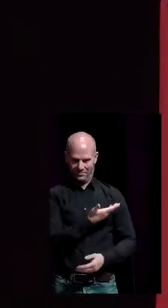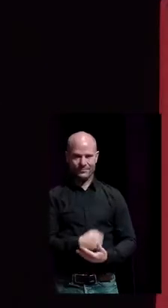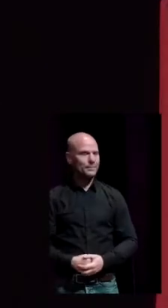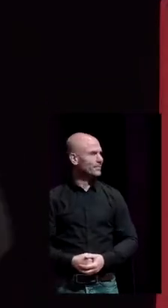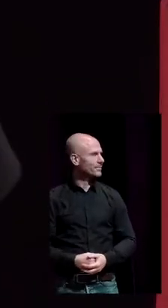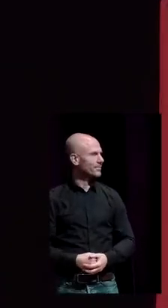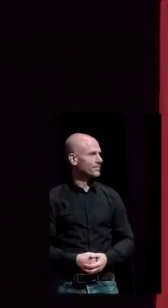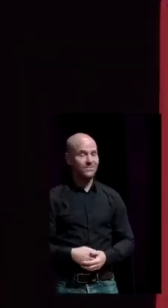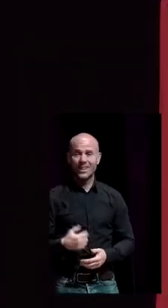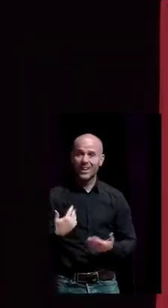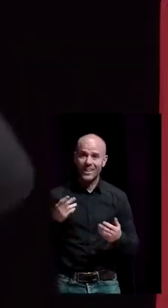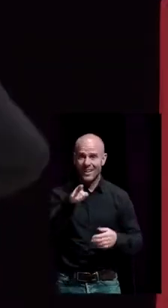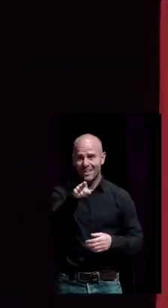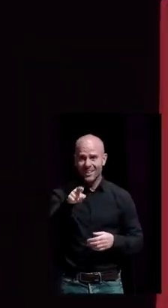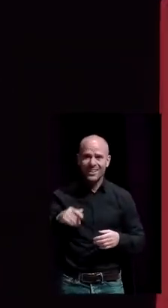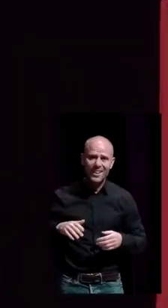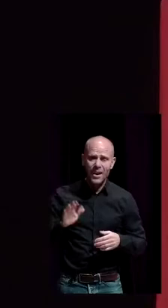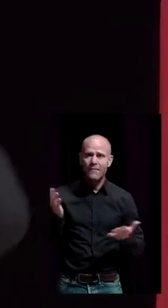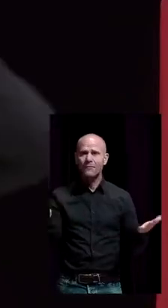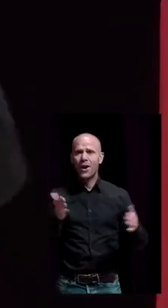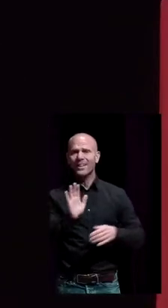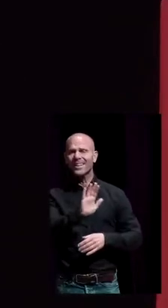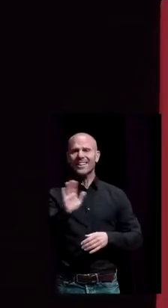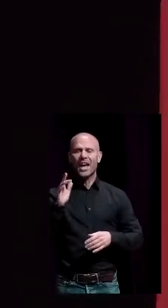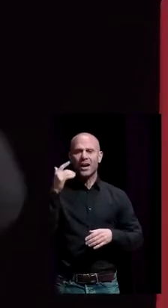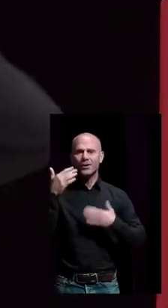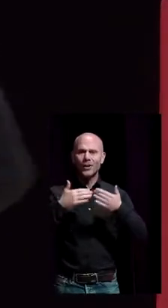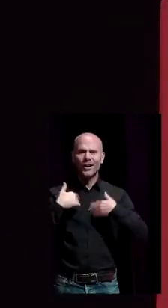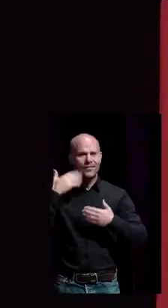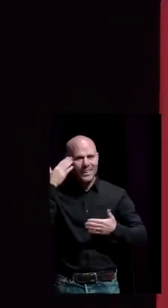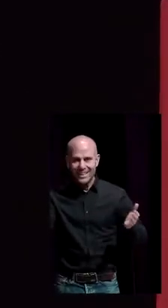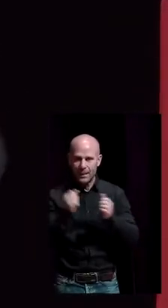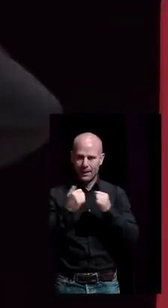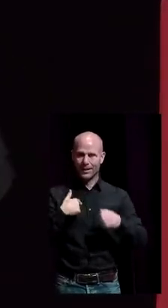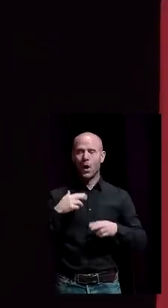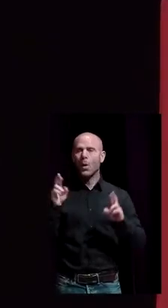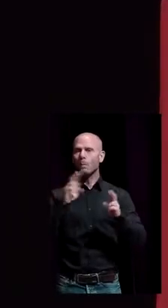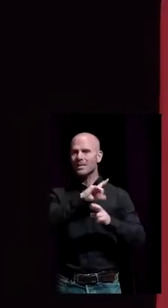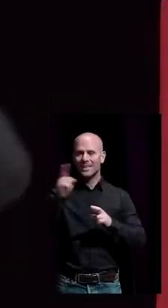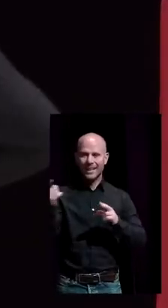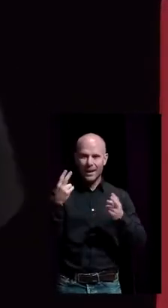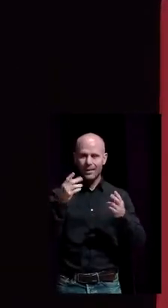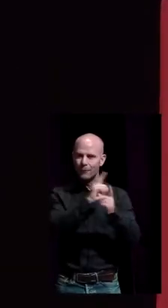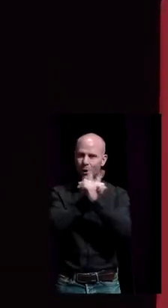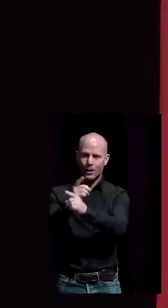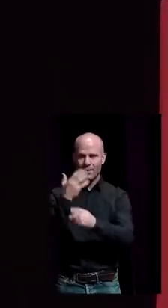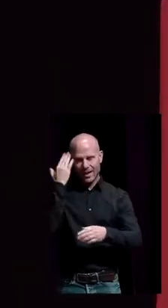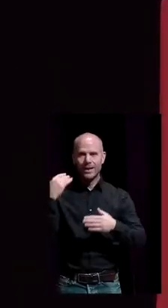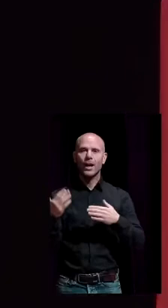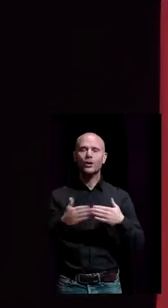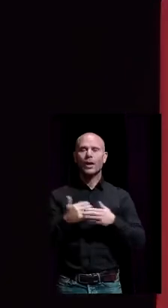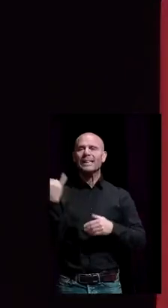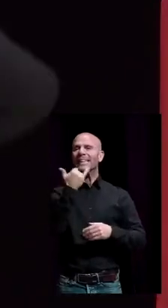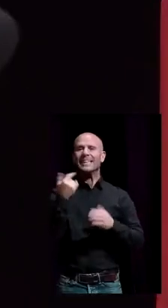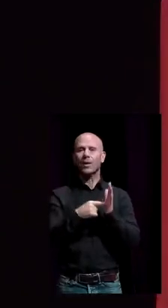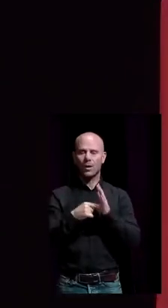Jag ser ju inte vad ni gör nu här framför era egna datorer, men jag hoppas att ni hänger på. Så vi kan köra 10 varv åt det hållet. Och